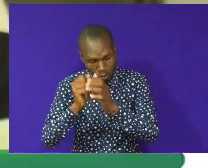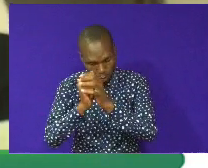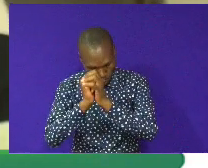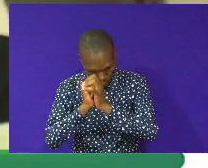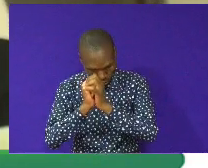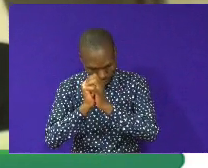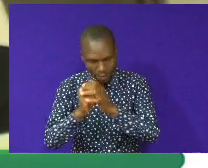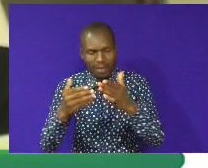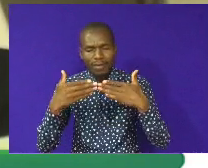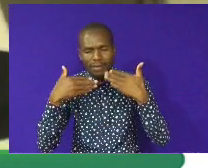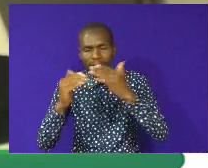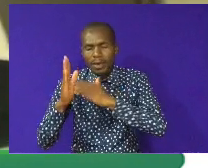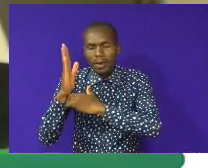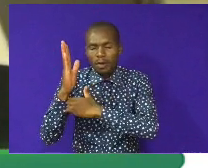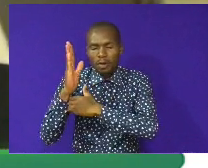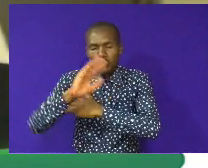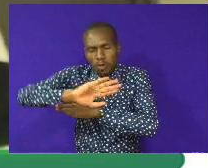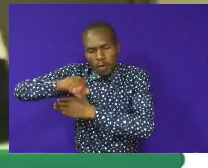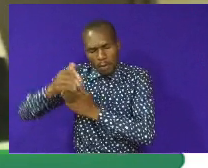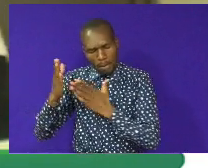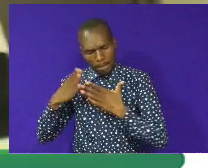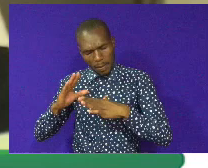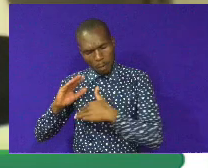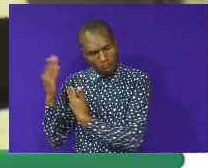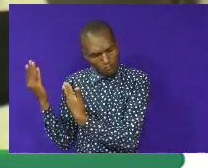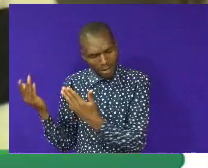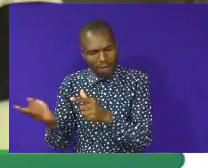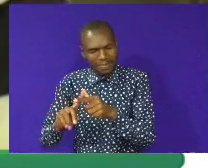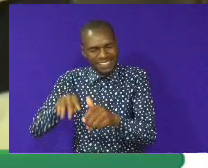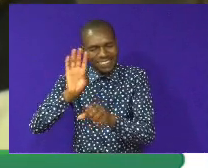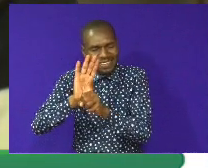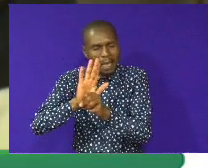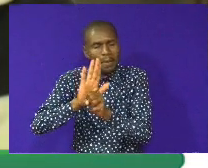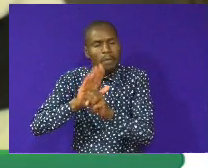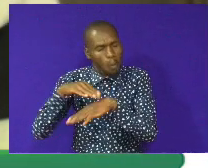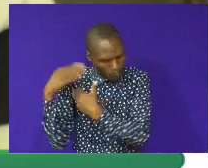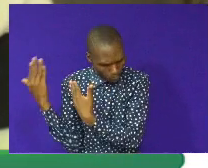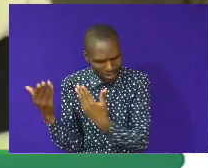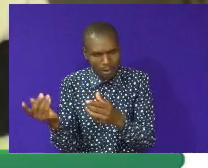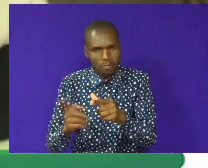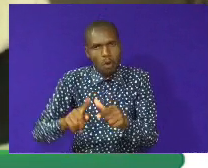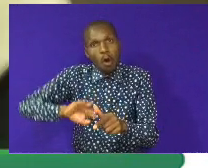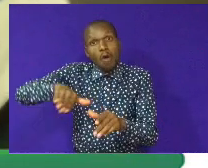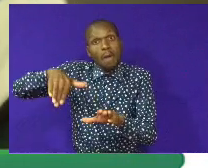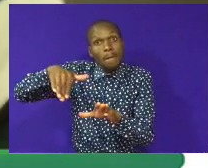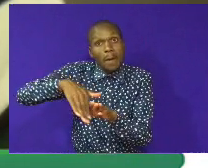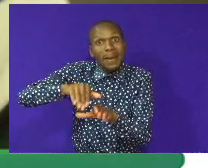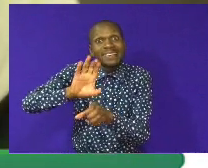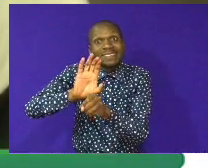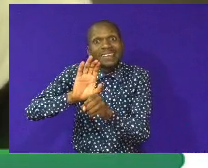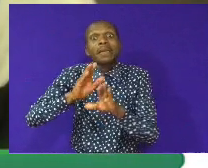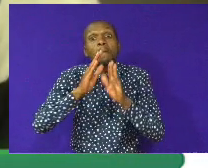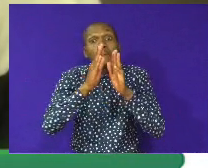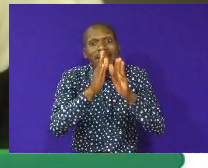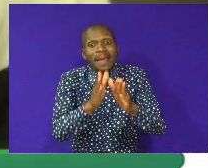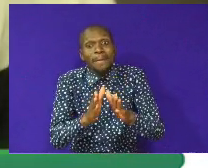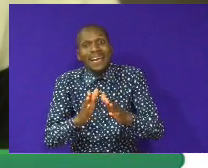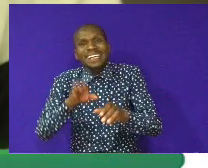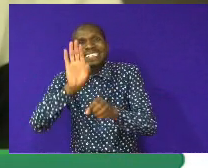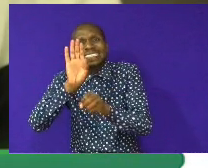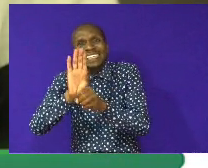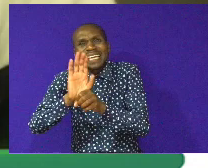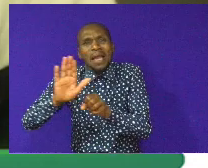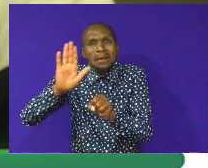tuwa kinyasaye mbiyama, wala iwansi wa hali gani iwe, chikanisa chionsi ya hali gani iwe, wala iwa ito le chikanisa na wabagi ya dada kubanga, chikanisa